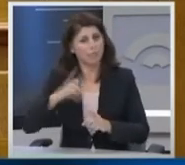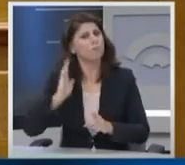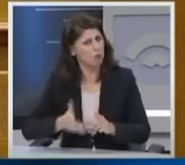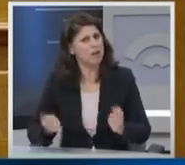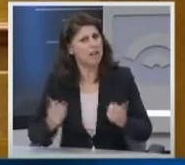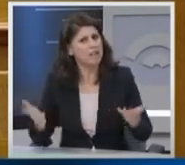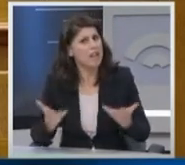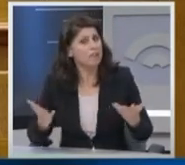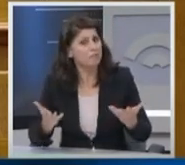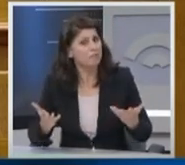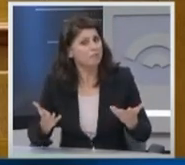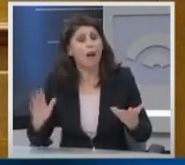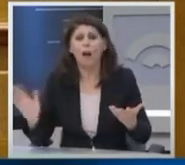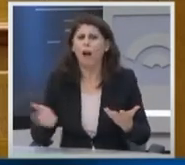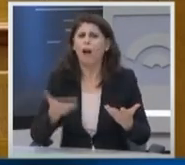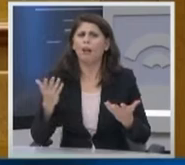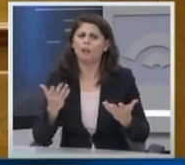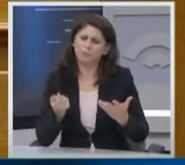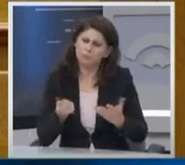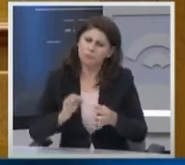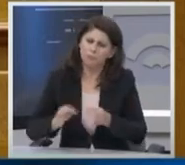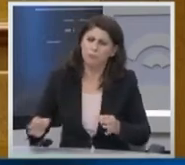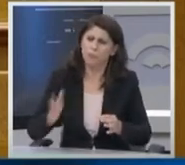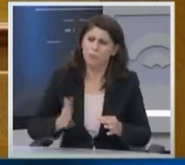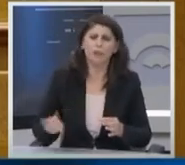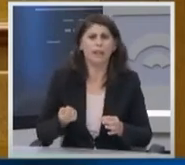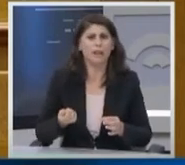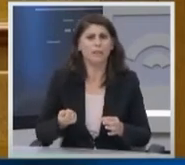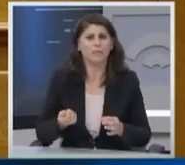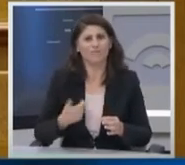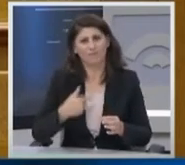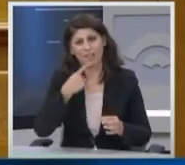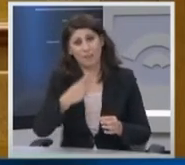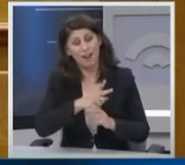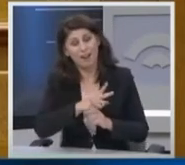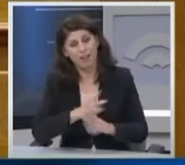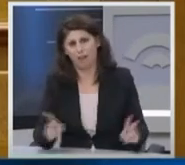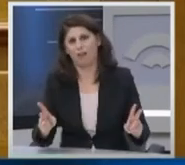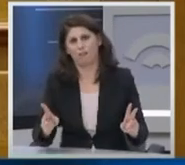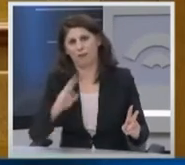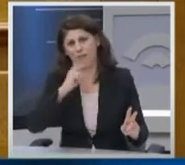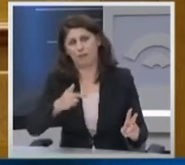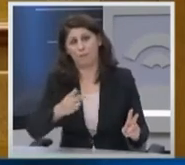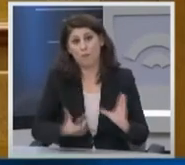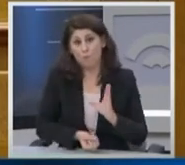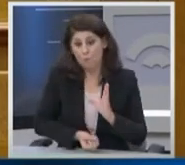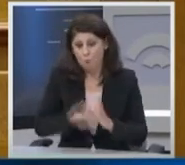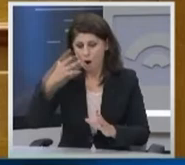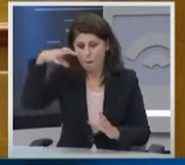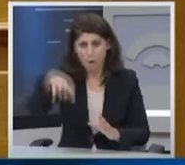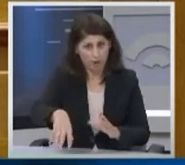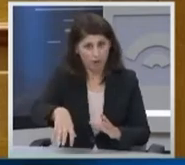μου, να κάνει? Έστω και κάτι επιμέρους, τέλος πάντων. Εμείς λέμε καθαρά, η νέα